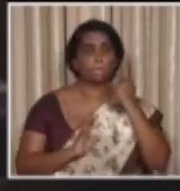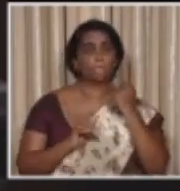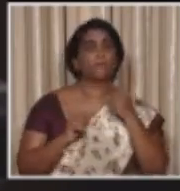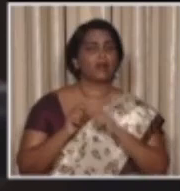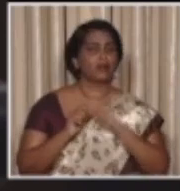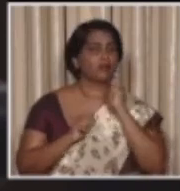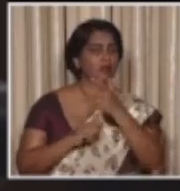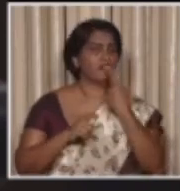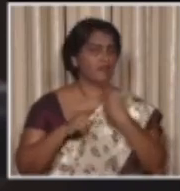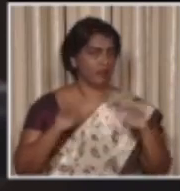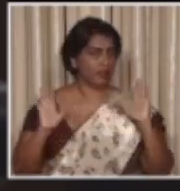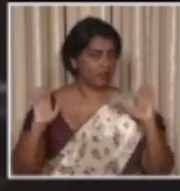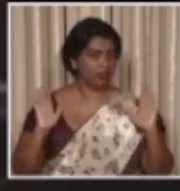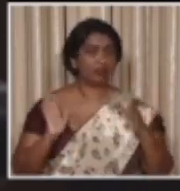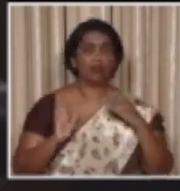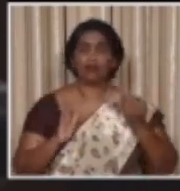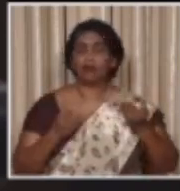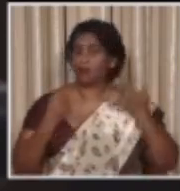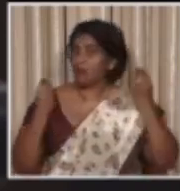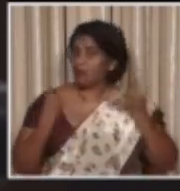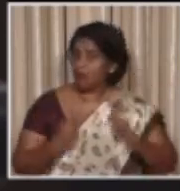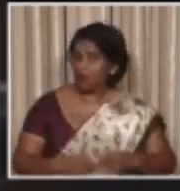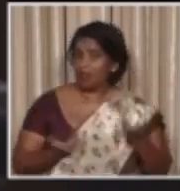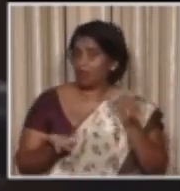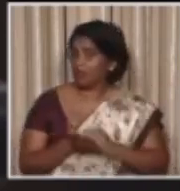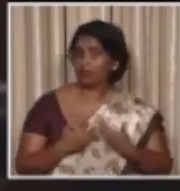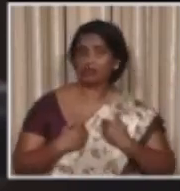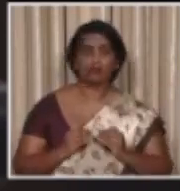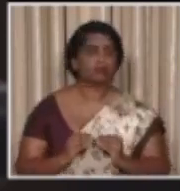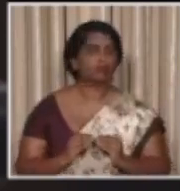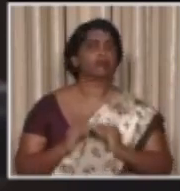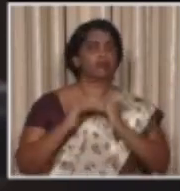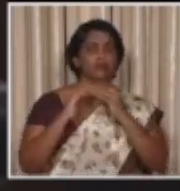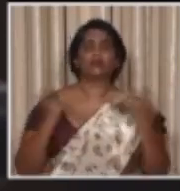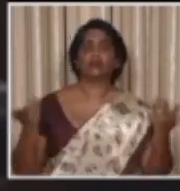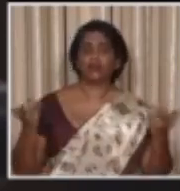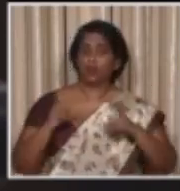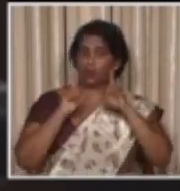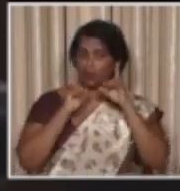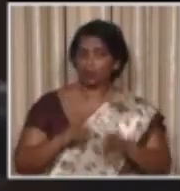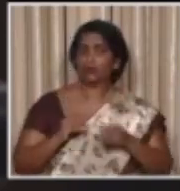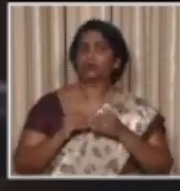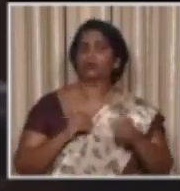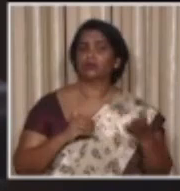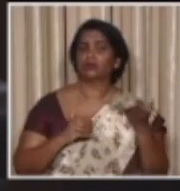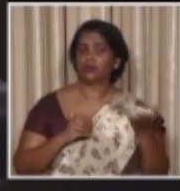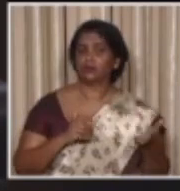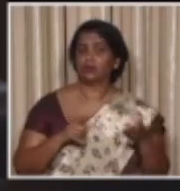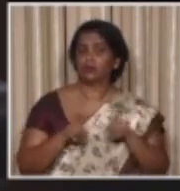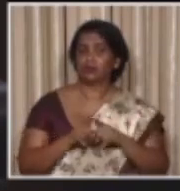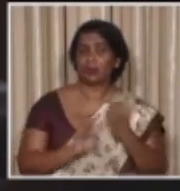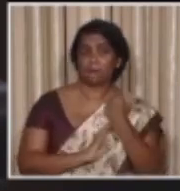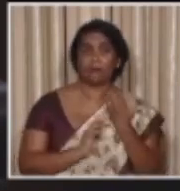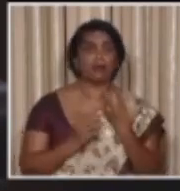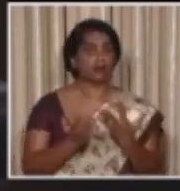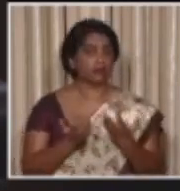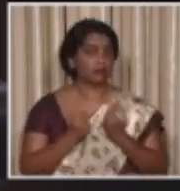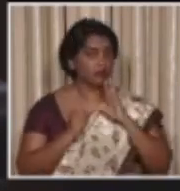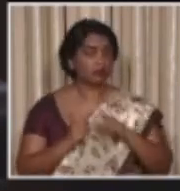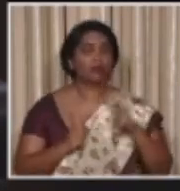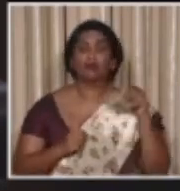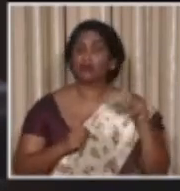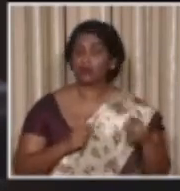විතරයි ගෙවලා තියෙන්නේ. ඒ කියන්නේ බංගලොත්භාවයෙන්වත් තාම උඩට ඇවිල්ලා නැහැ. මෙවැනි තත්ත්වයකදී මේ බලය ලබා ගැනීම